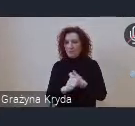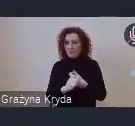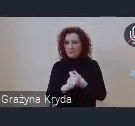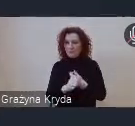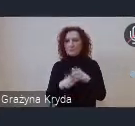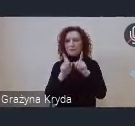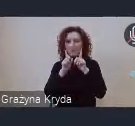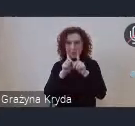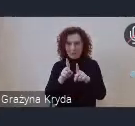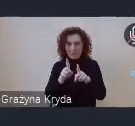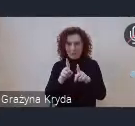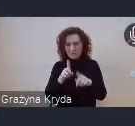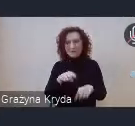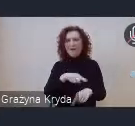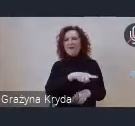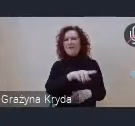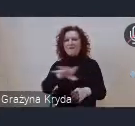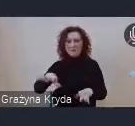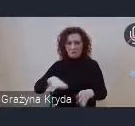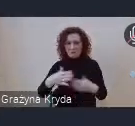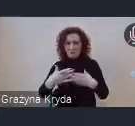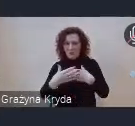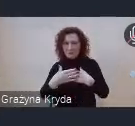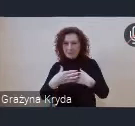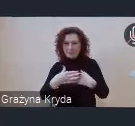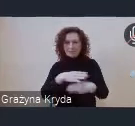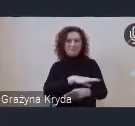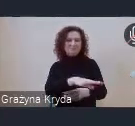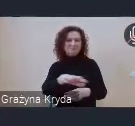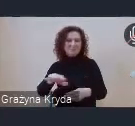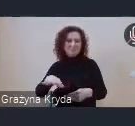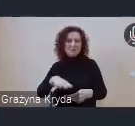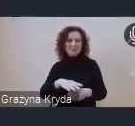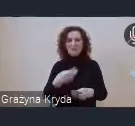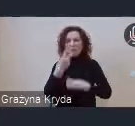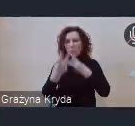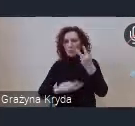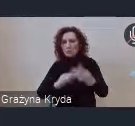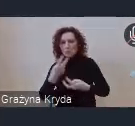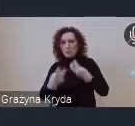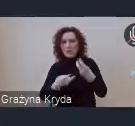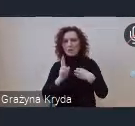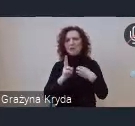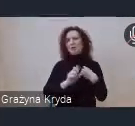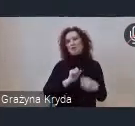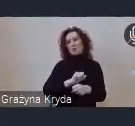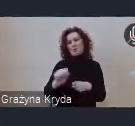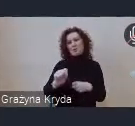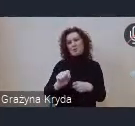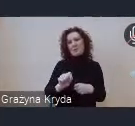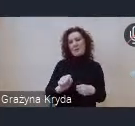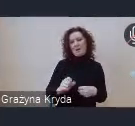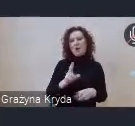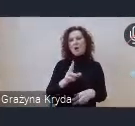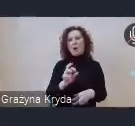w na waszym terenie szukajcie najbliższego wam koordynatora dostępności to może być urząd gminy miasta to może być czasami jakaś